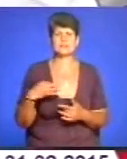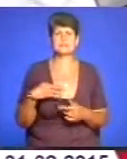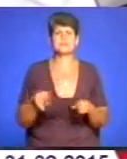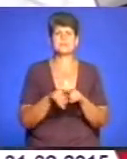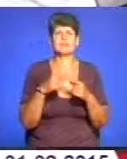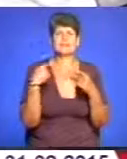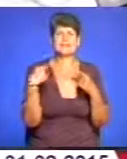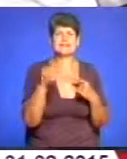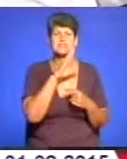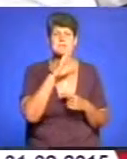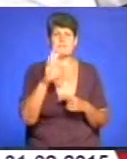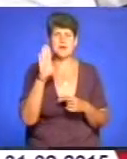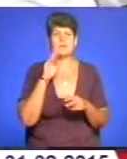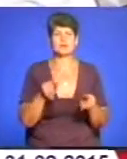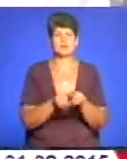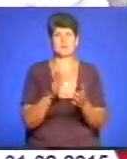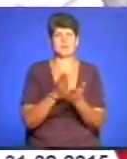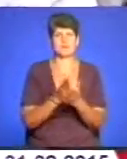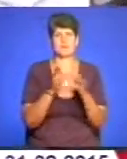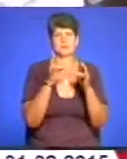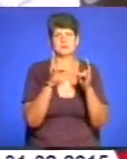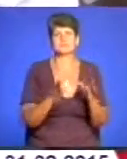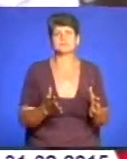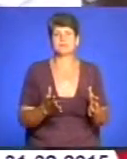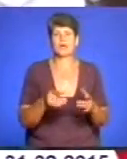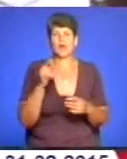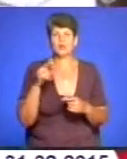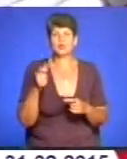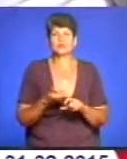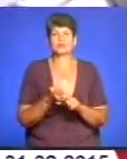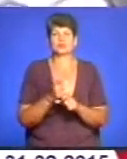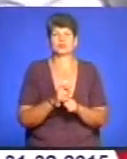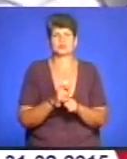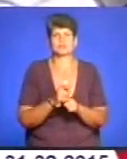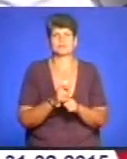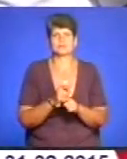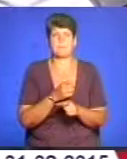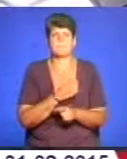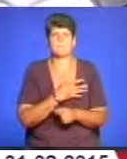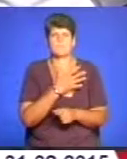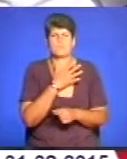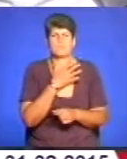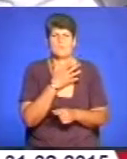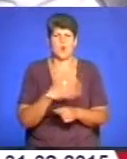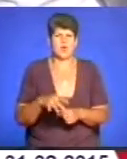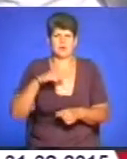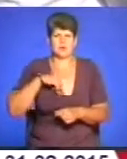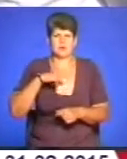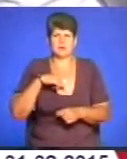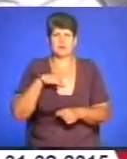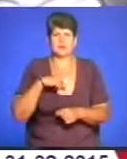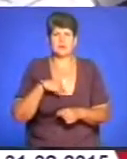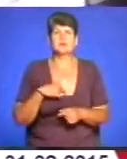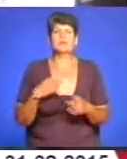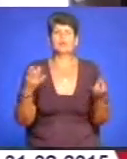мама, яка має те саме горе. Люди дуже, як то кажуть, поранені психологічно, і, кажу,